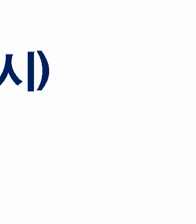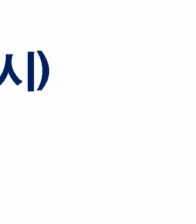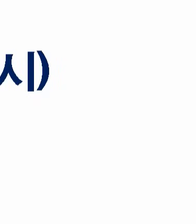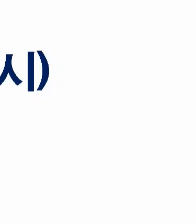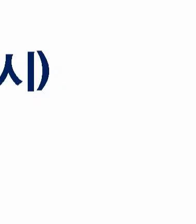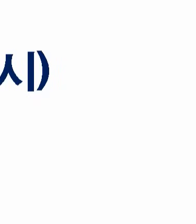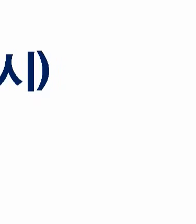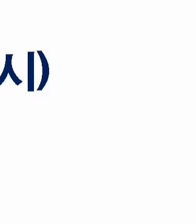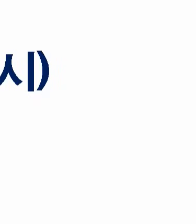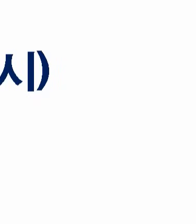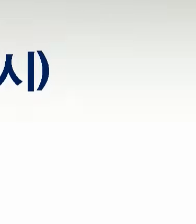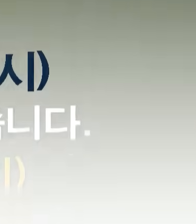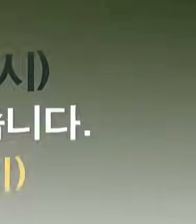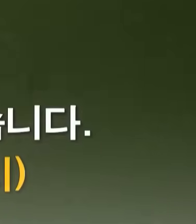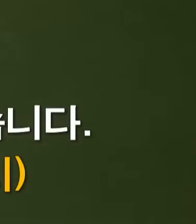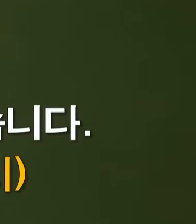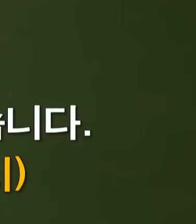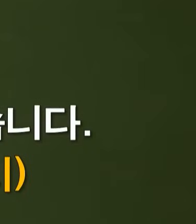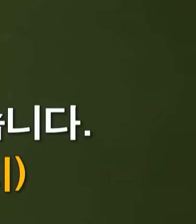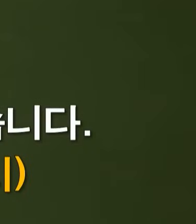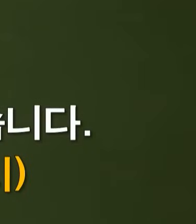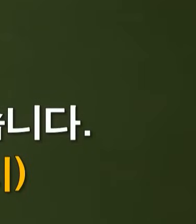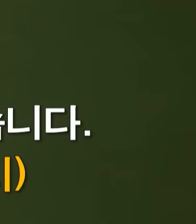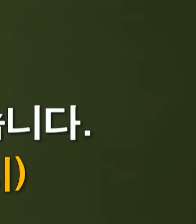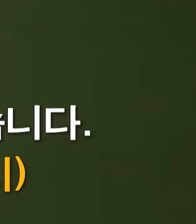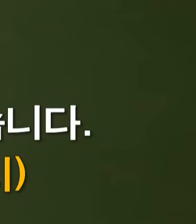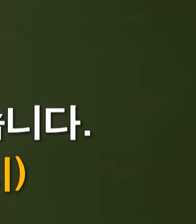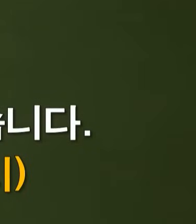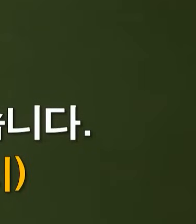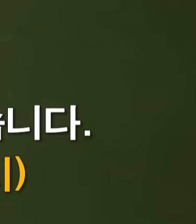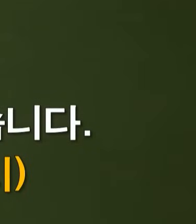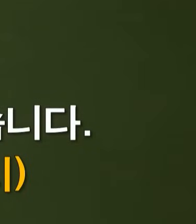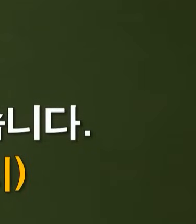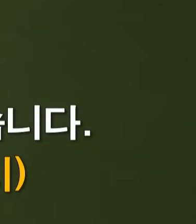주께서 나를